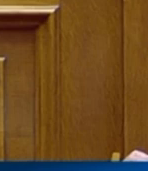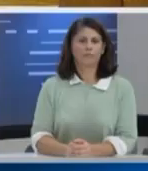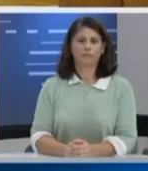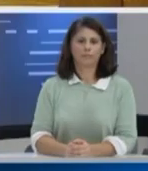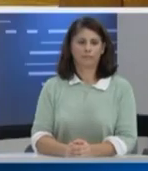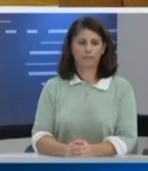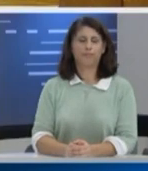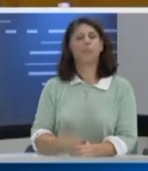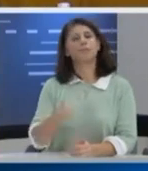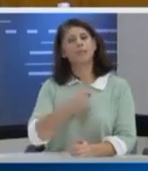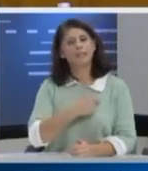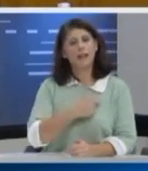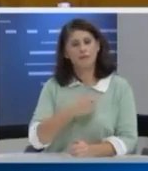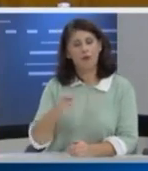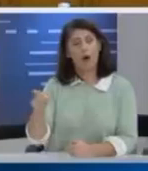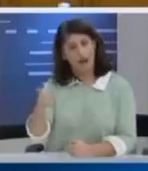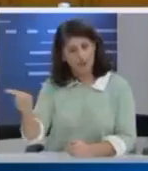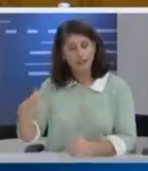τόπο.